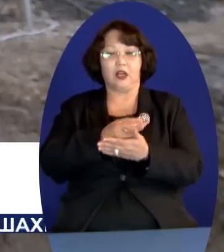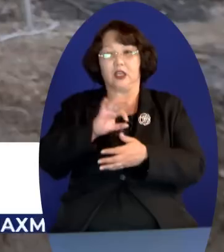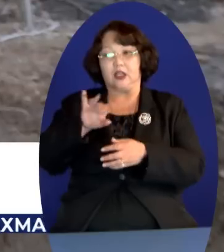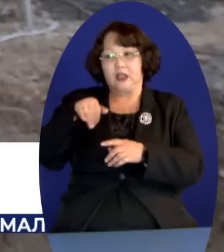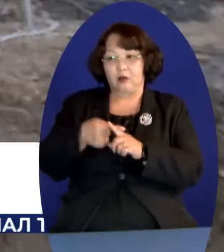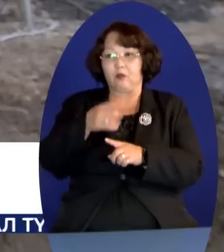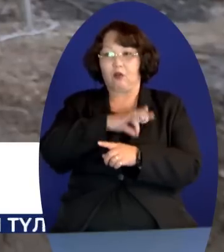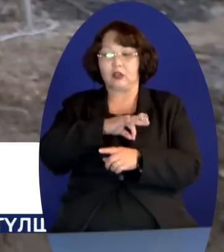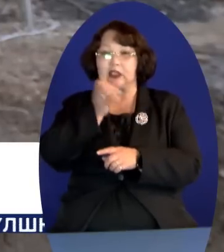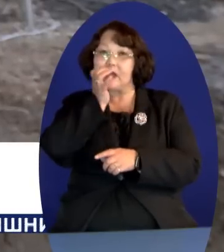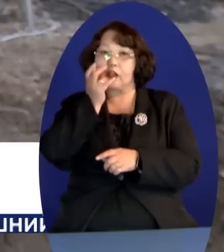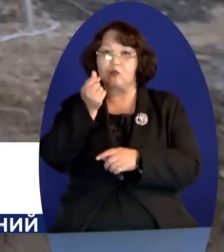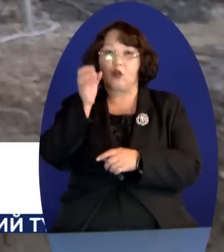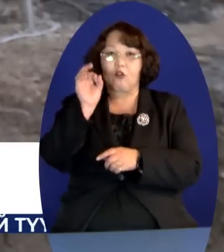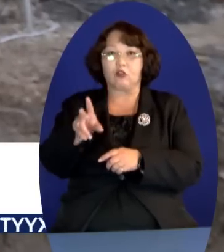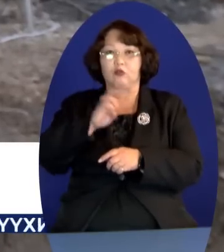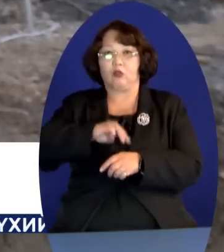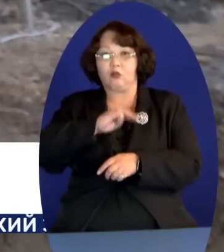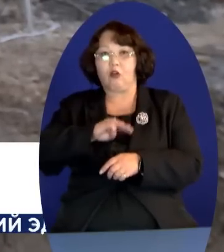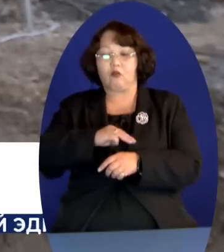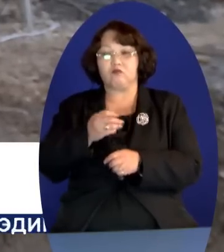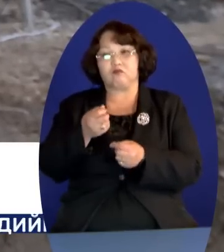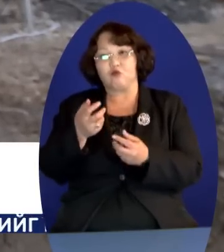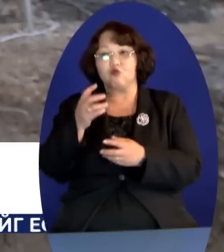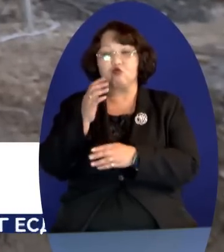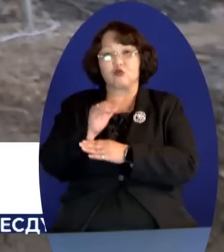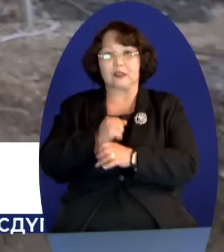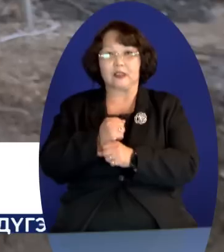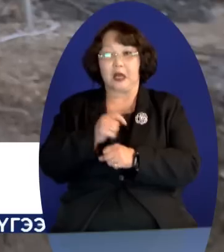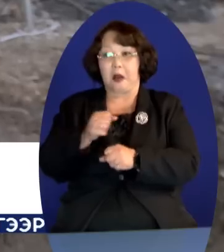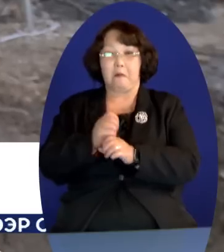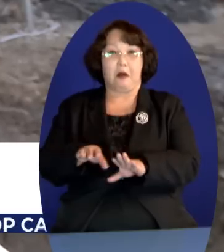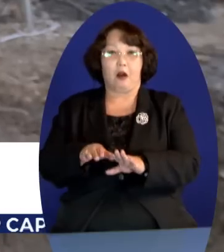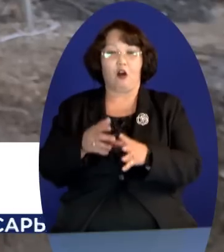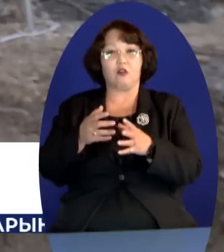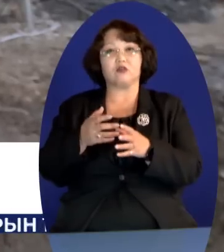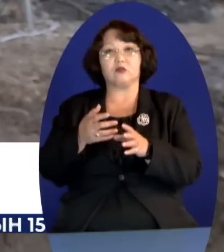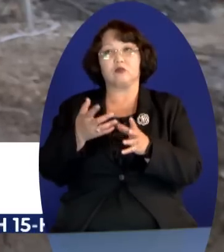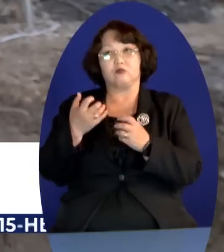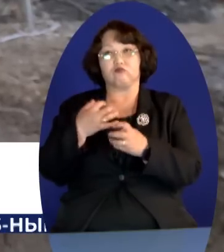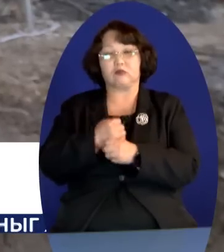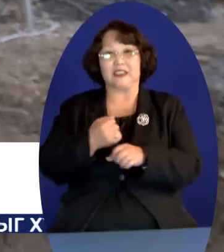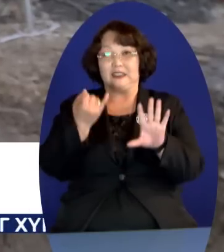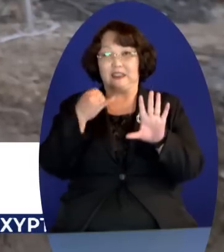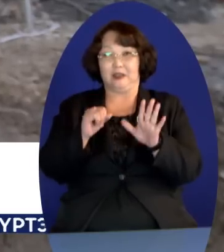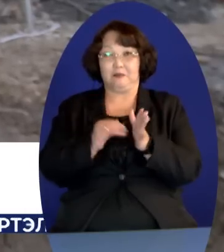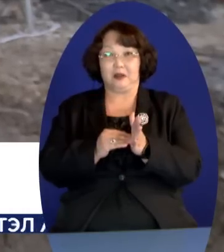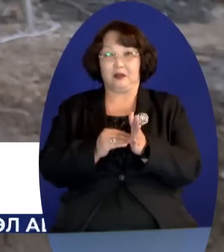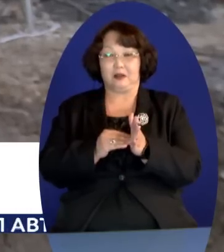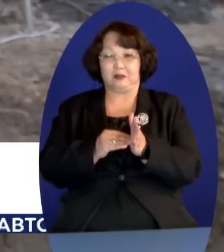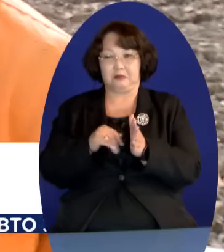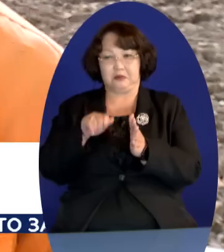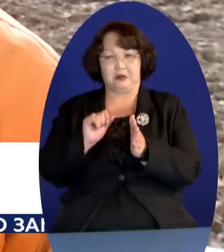тулд бас нэг хэд оног бас ингээд бас ер нь одоо энд ажиллаад нэлээд бодож гинөө 60,000 бол юунд бол багтаж